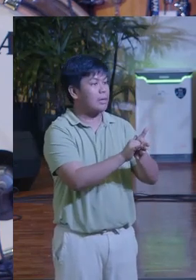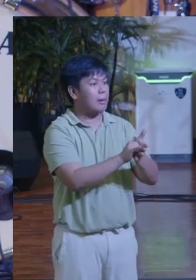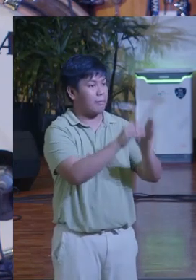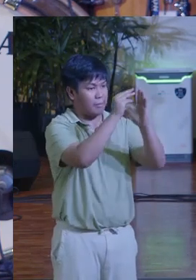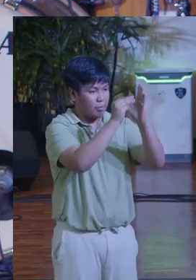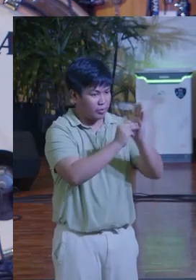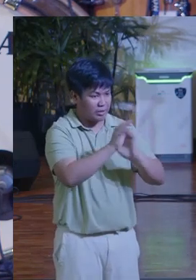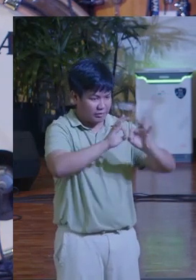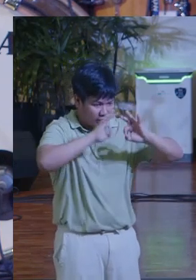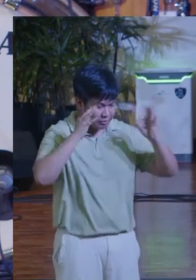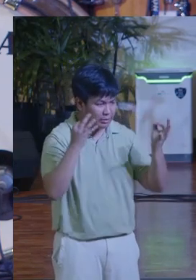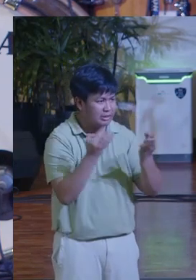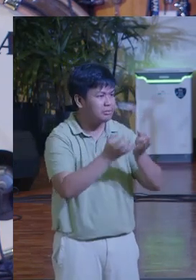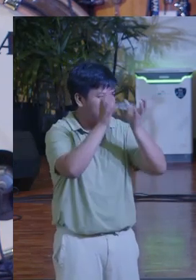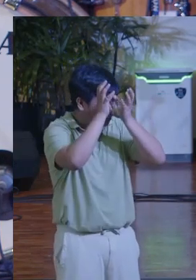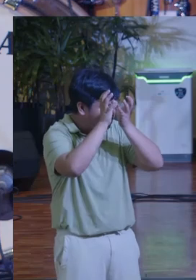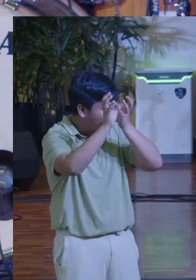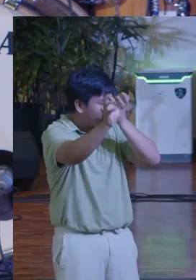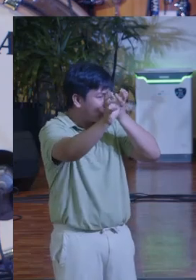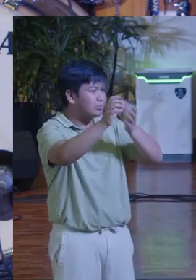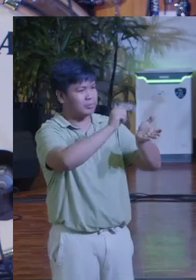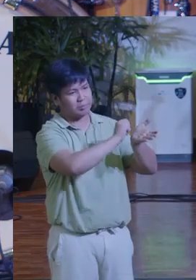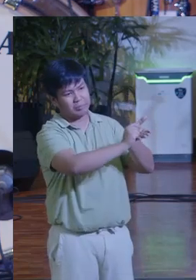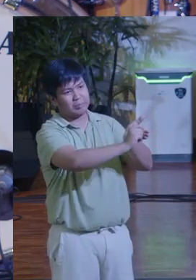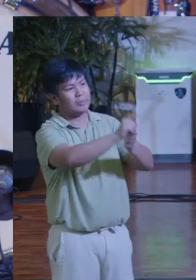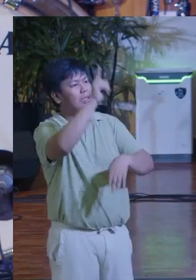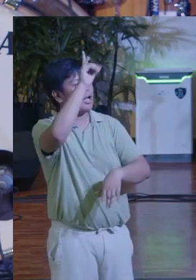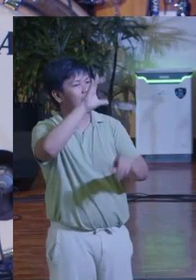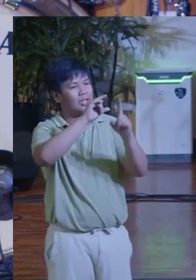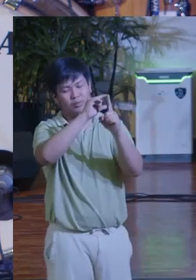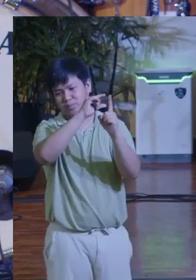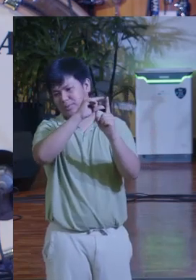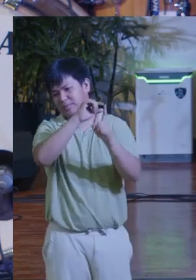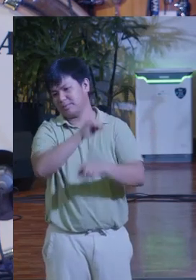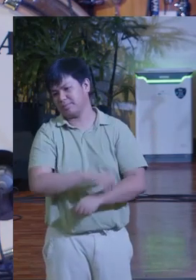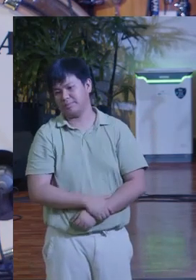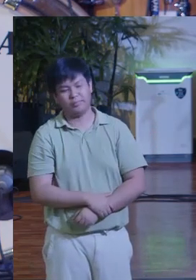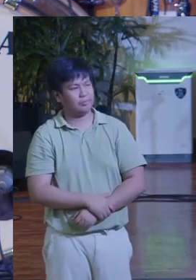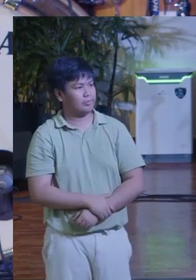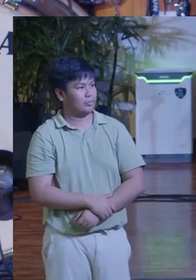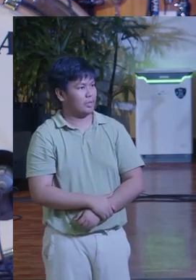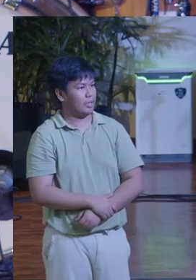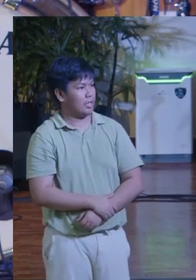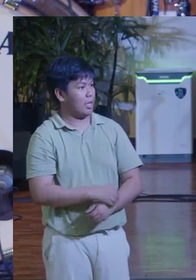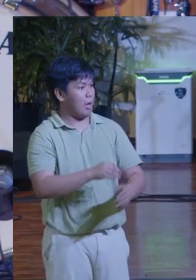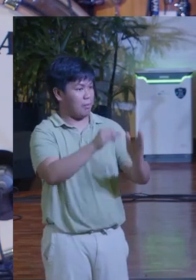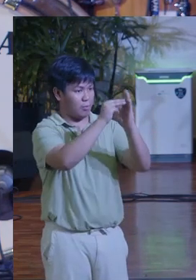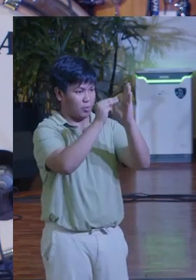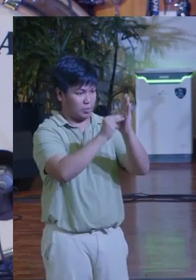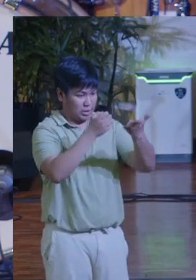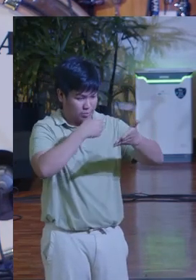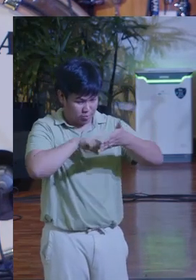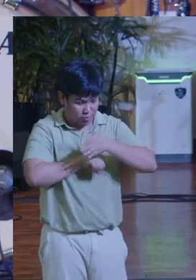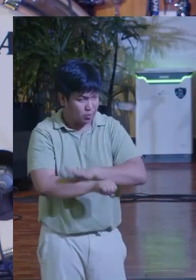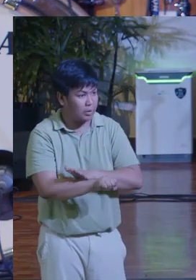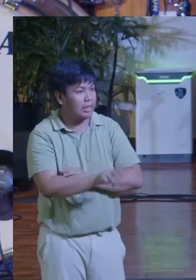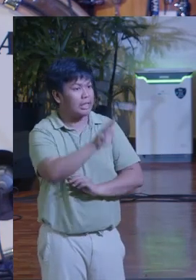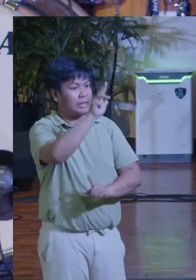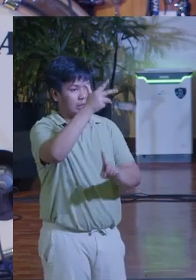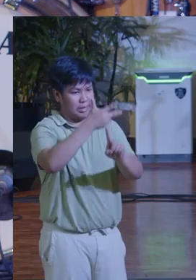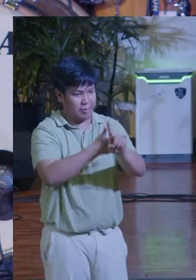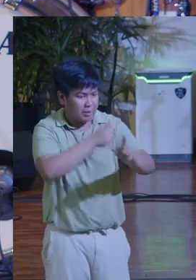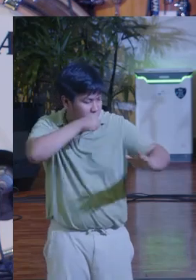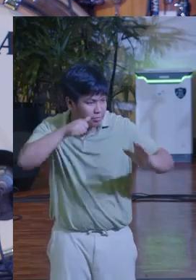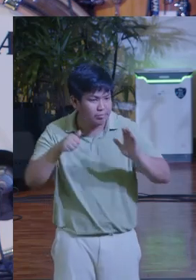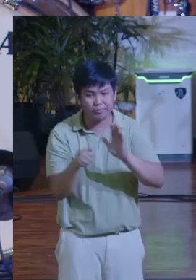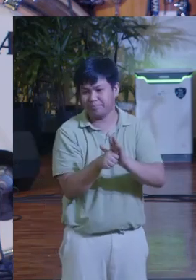Sabi sa Hebrews 11:23, by faith, Moses, when he was born, was hidden for 3 months by